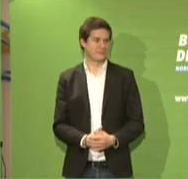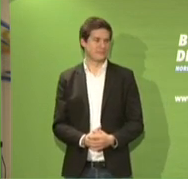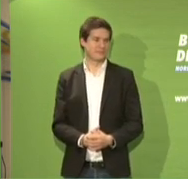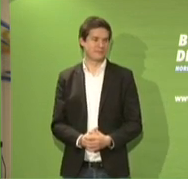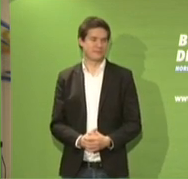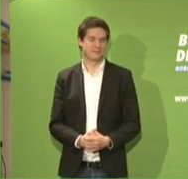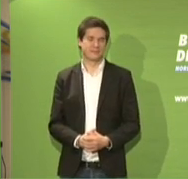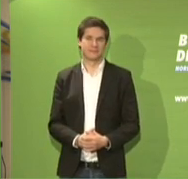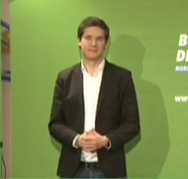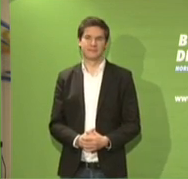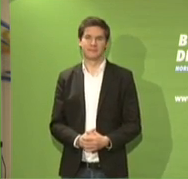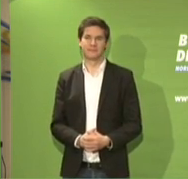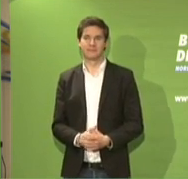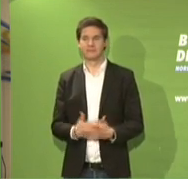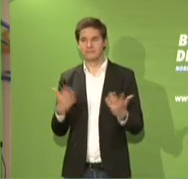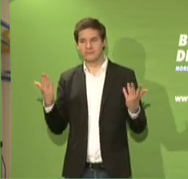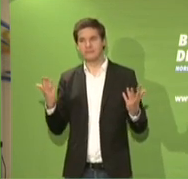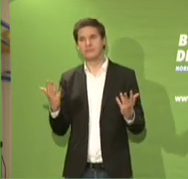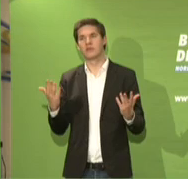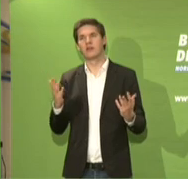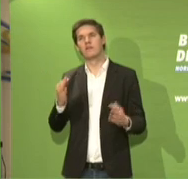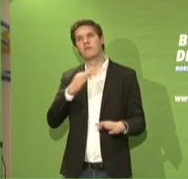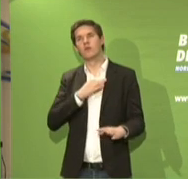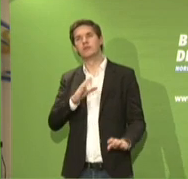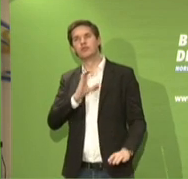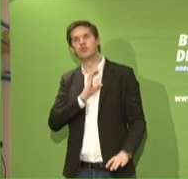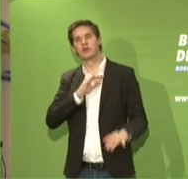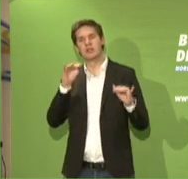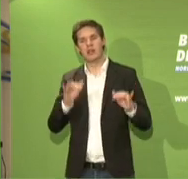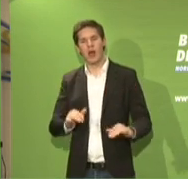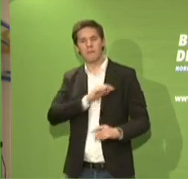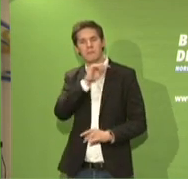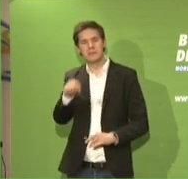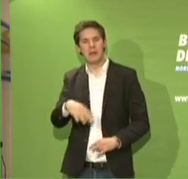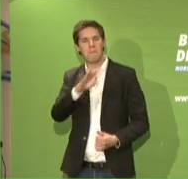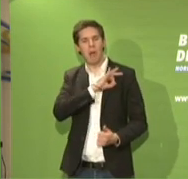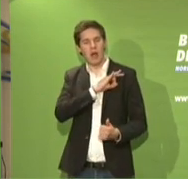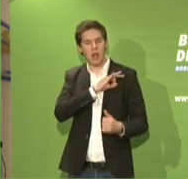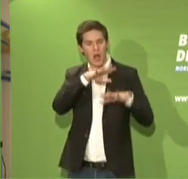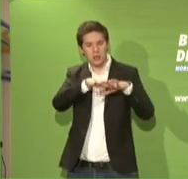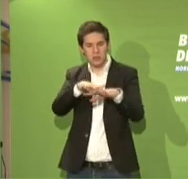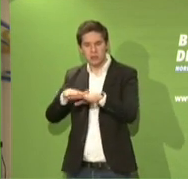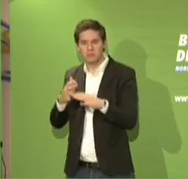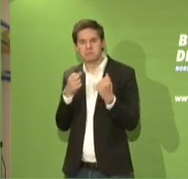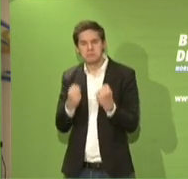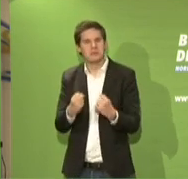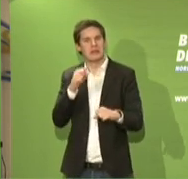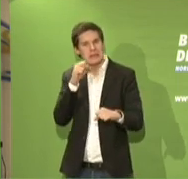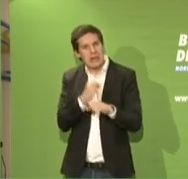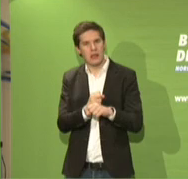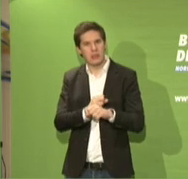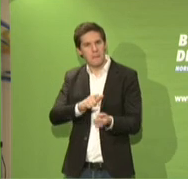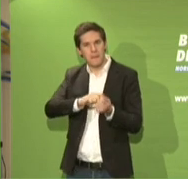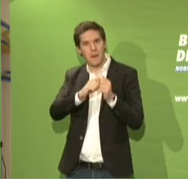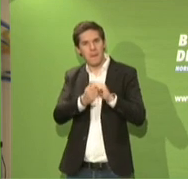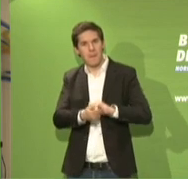Es bietet sich die Chance, die verkrusteten Parteienstrukturen aufzubrechen. Wir wären doch historische Idioten, wenn wir das nicht nutzen